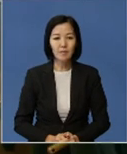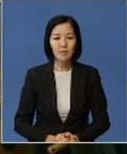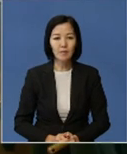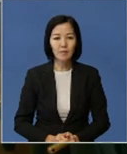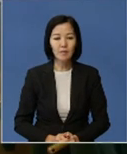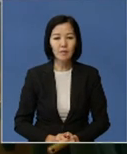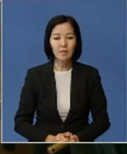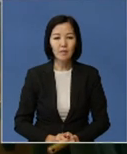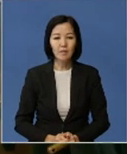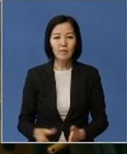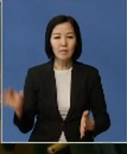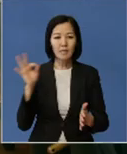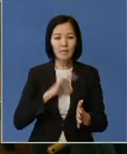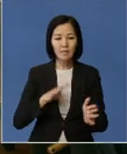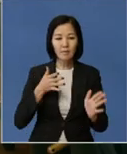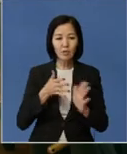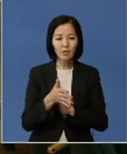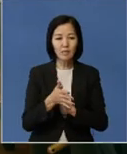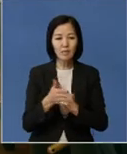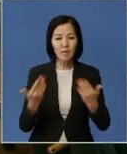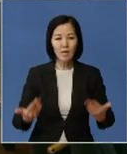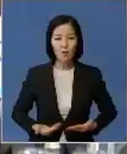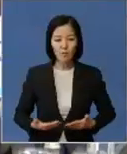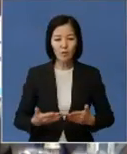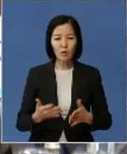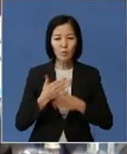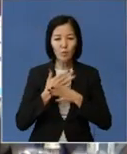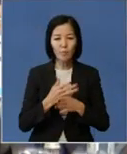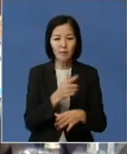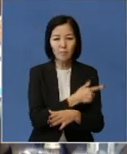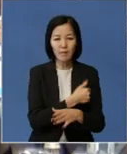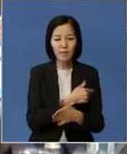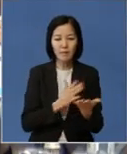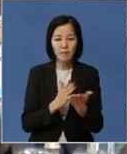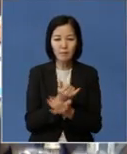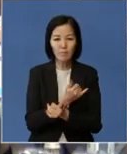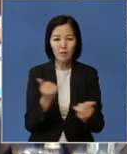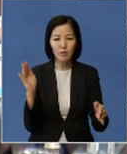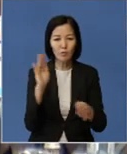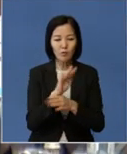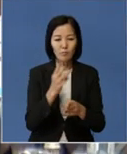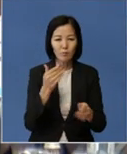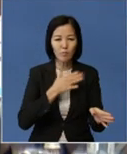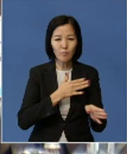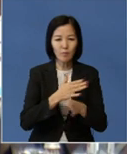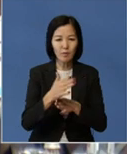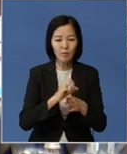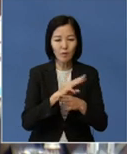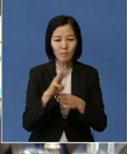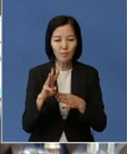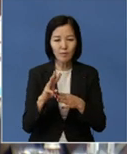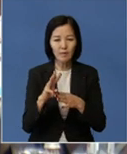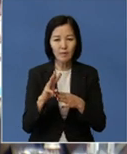Бюджеттің түзетілген кірістер мен шығыстар атаулы әлеуметтік көмек мен медициналық қызметтерді қосымша қаржыландыруға деген қажеттілікті қамтамасыз